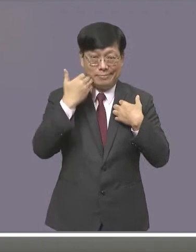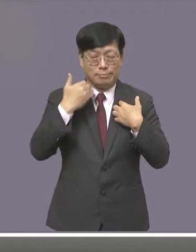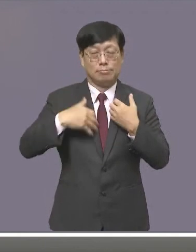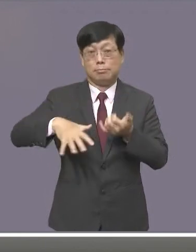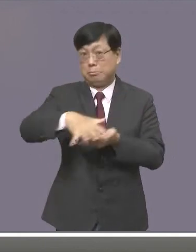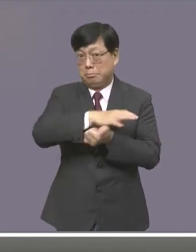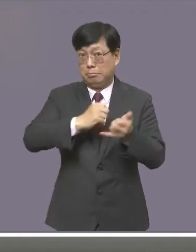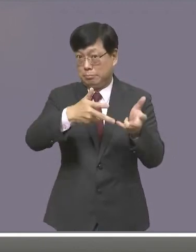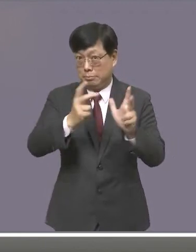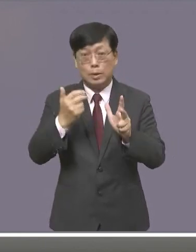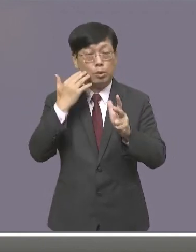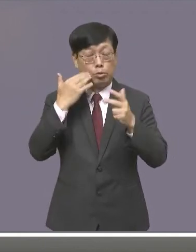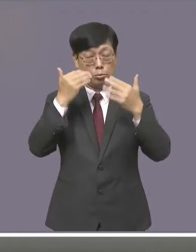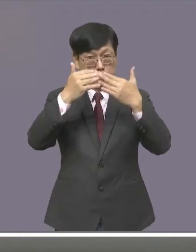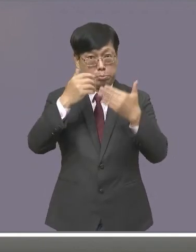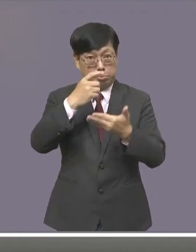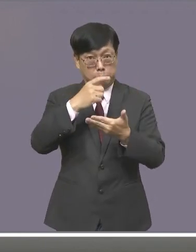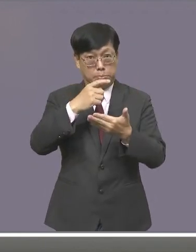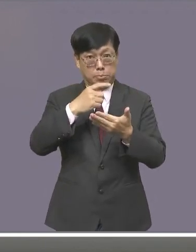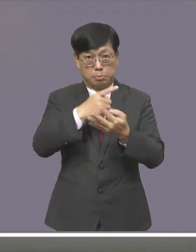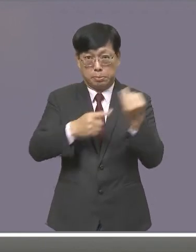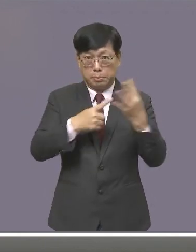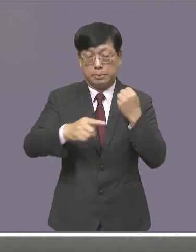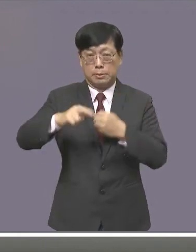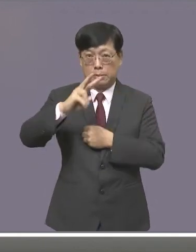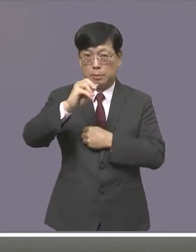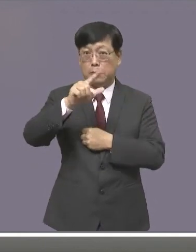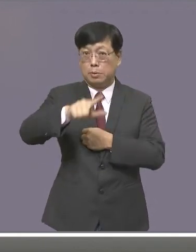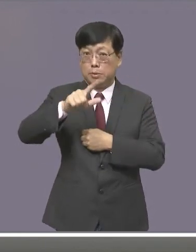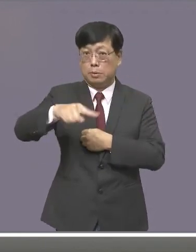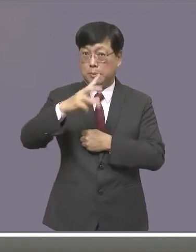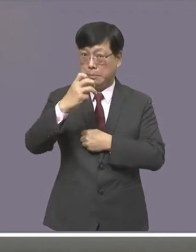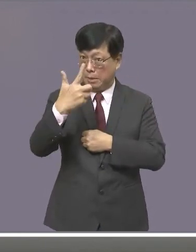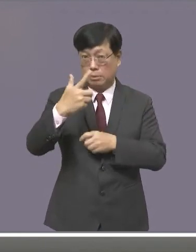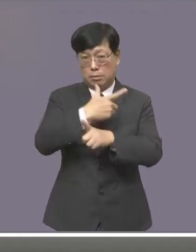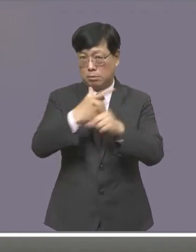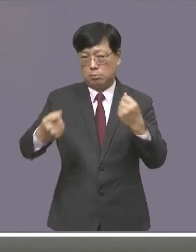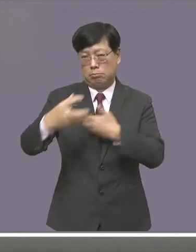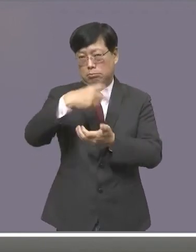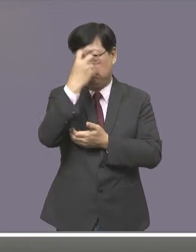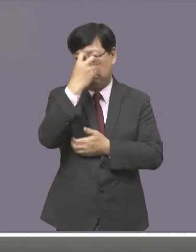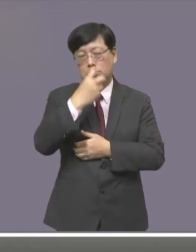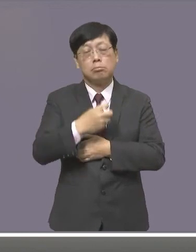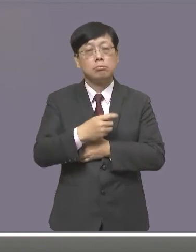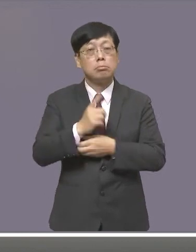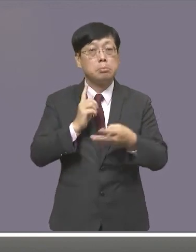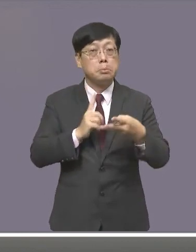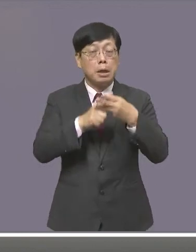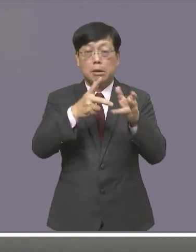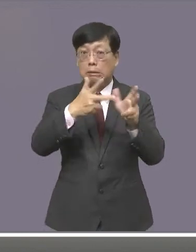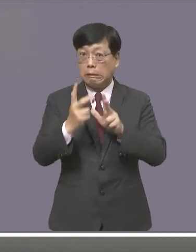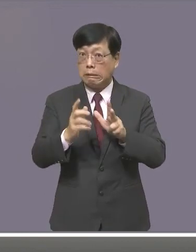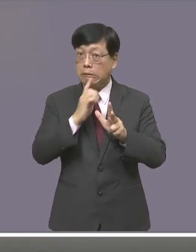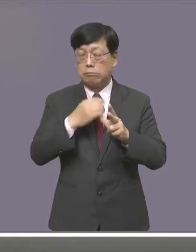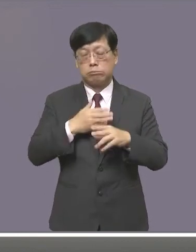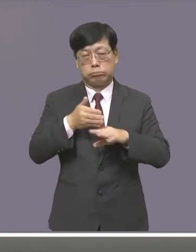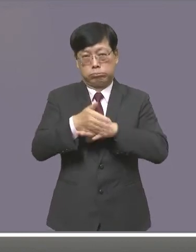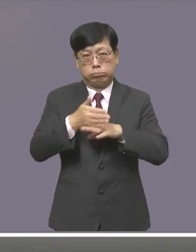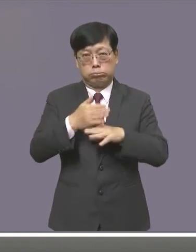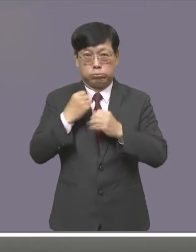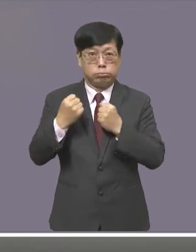国的桥梁经过盘点，总共有26,187座，全部都纳管。那主要的桥梁是车型桥